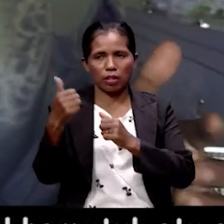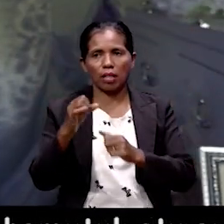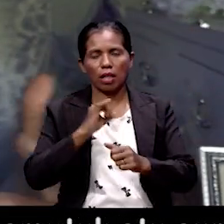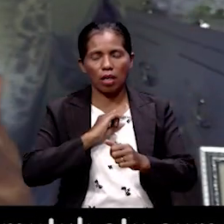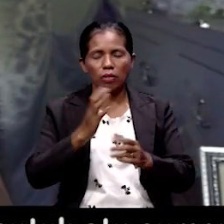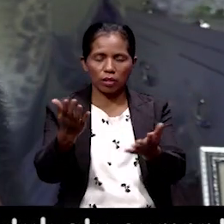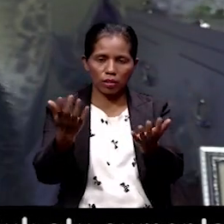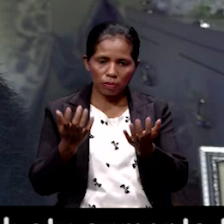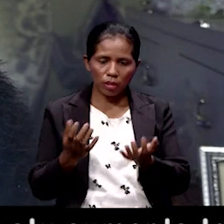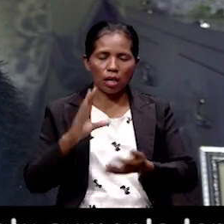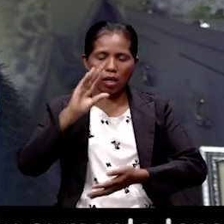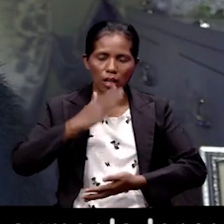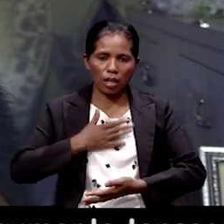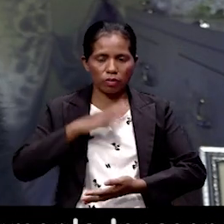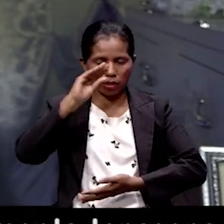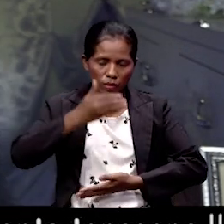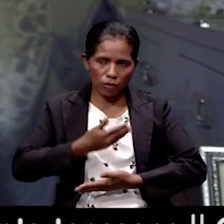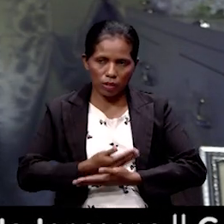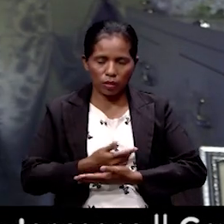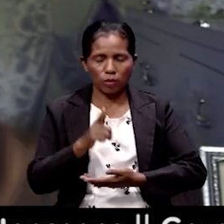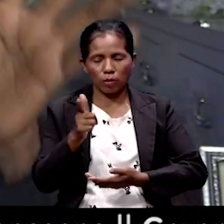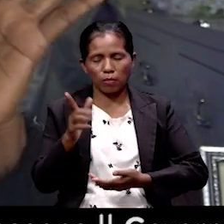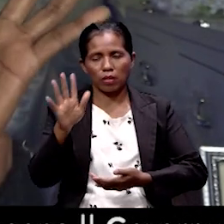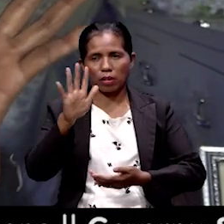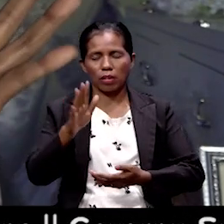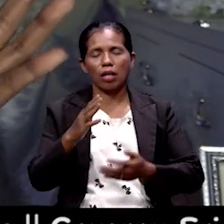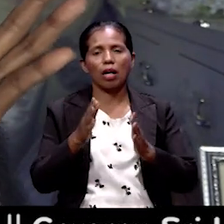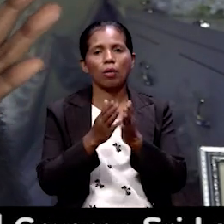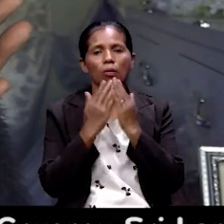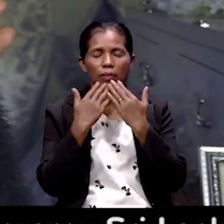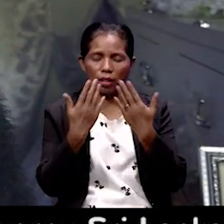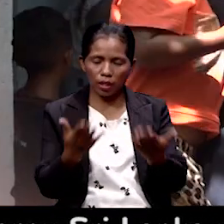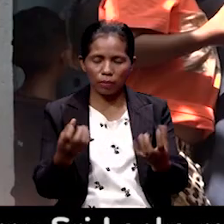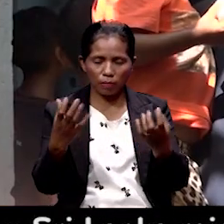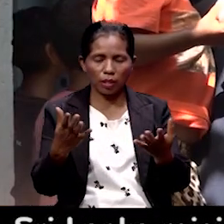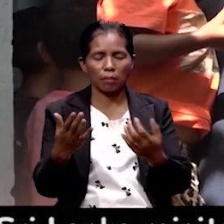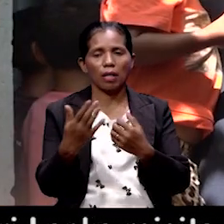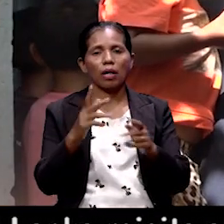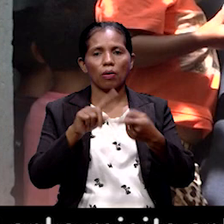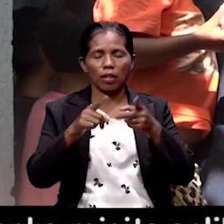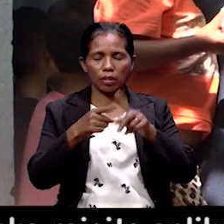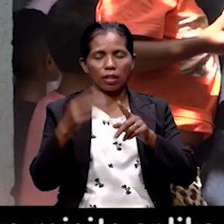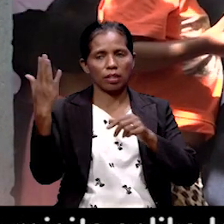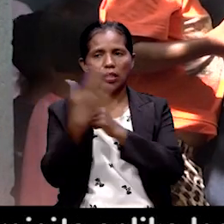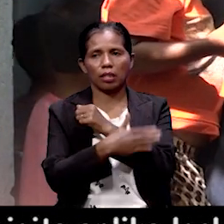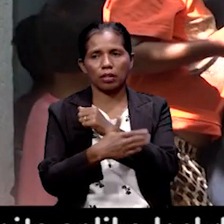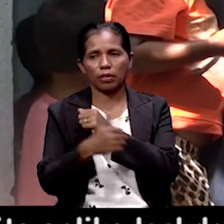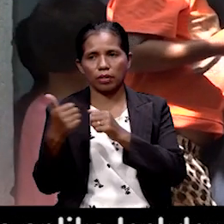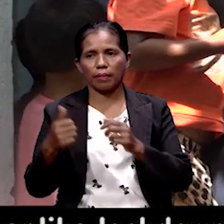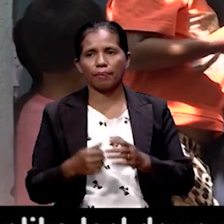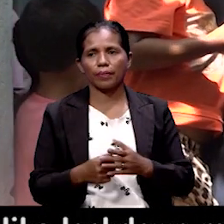nuang, orang lorong di 25, usimu ni ya harus ubrigaru barak di hari liu. Kami kalau senara, kami agresif